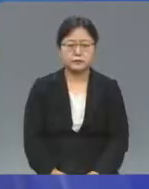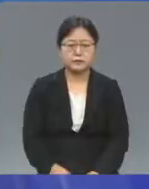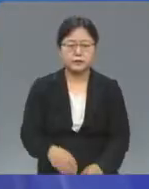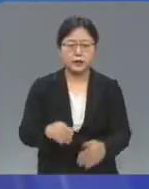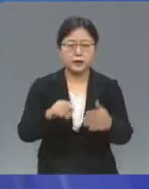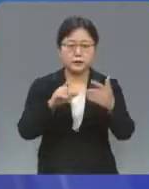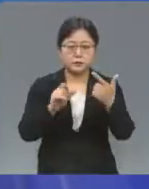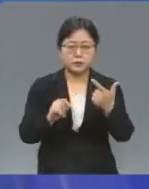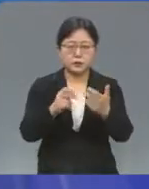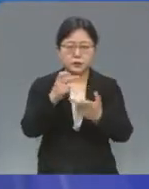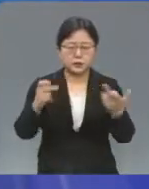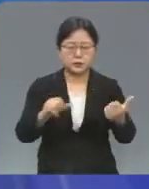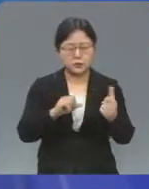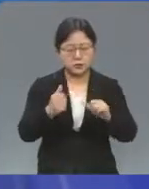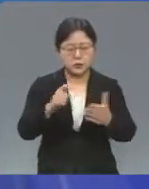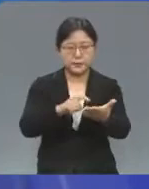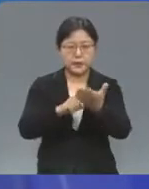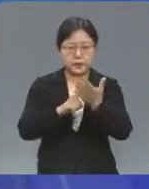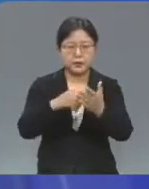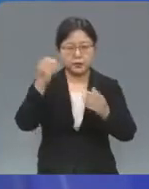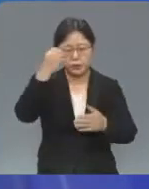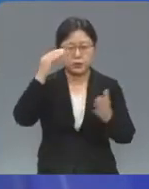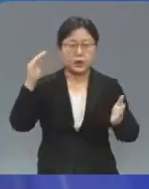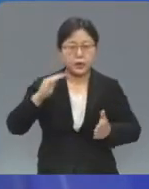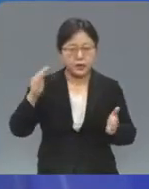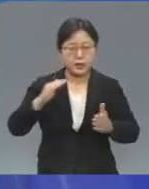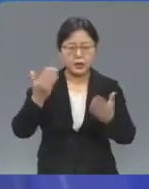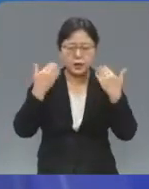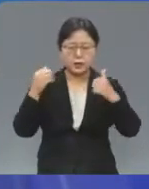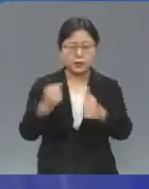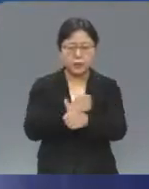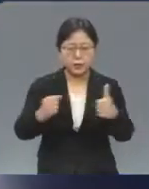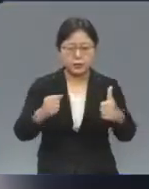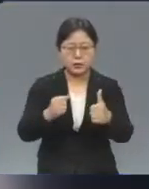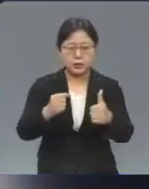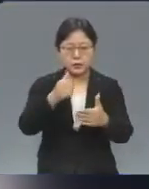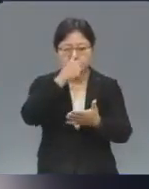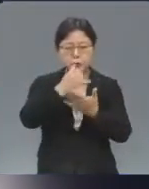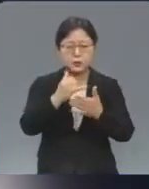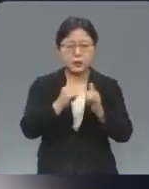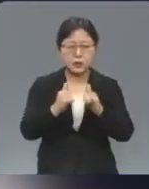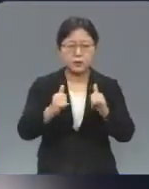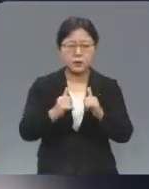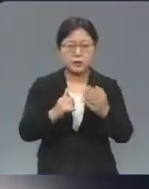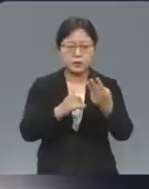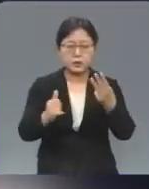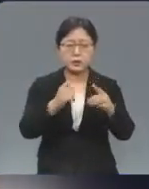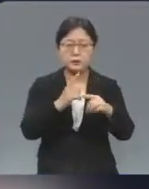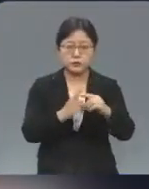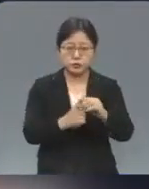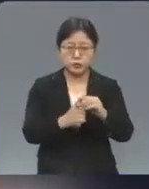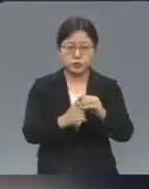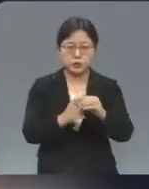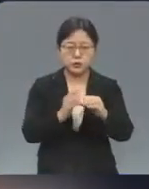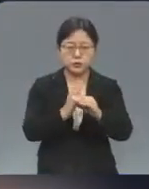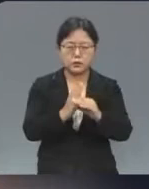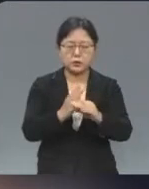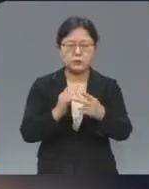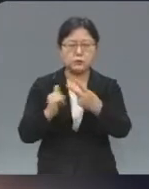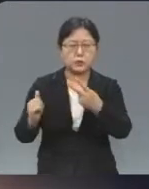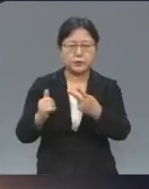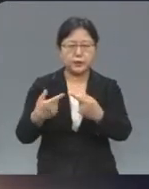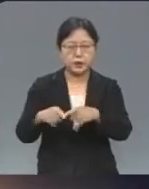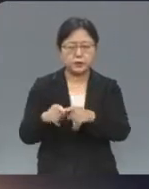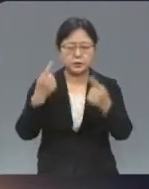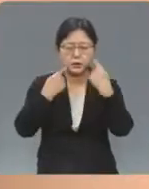전날 관계 한 야산에서 숨진 채 발견된 고교생의 학교폭력 가해자로 지목된 동급생 3명 중 2명이 공동